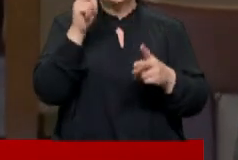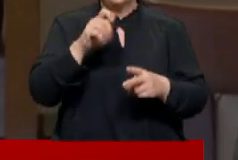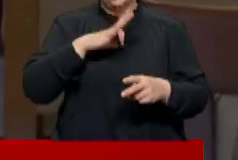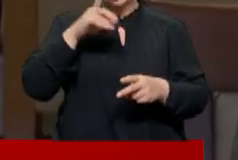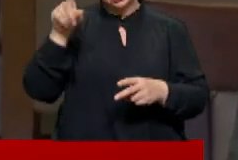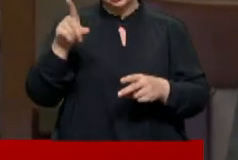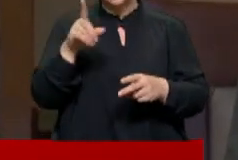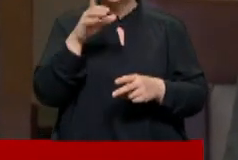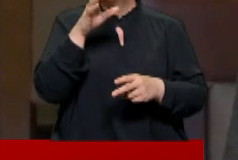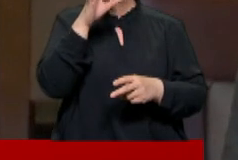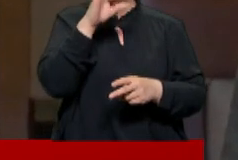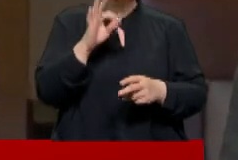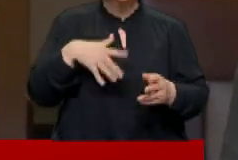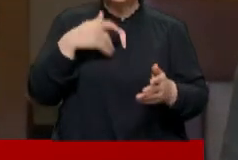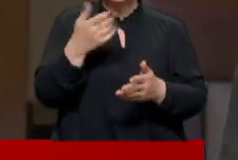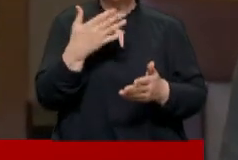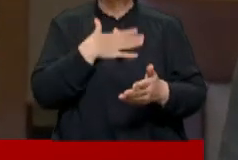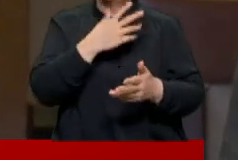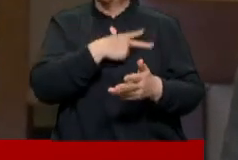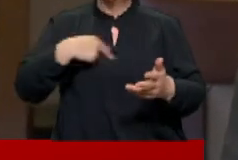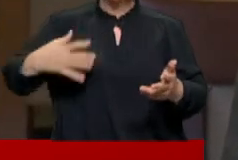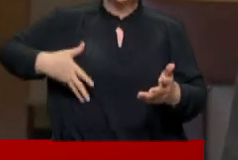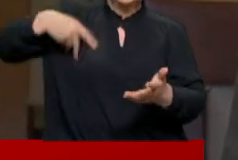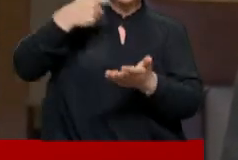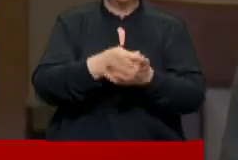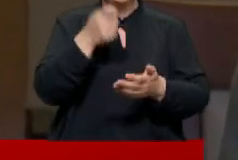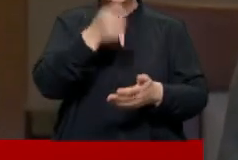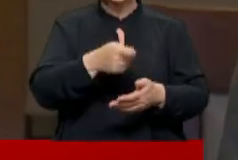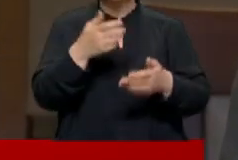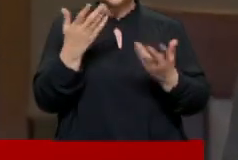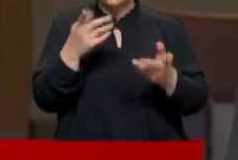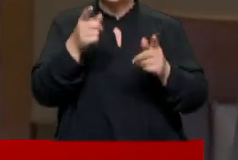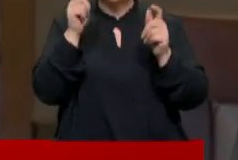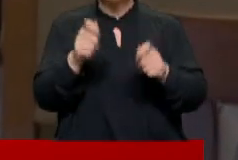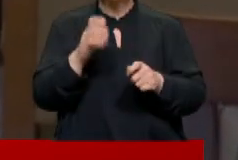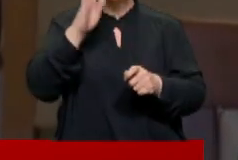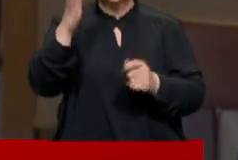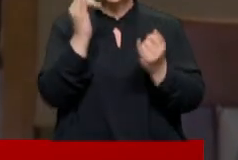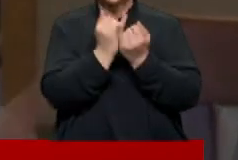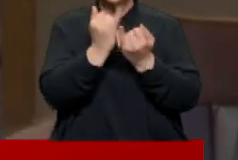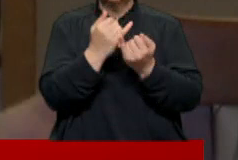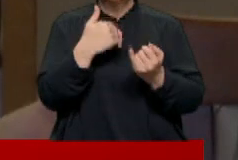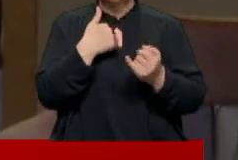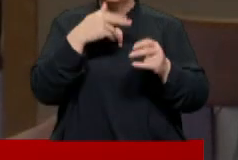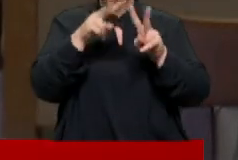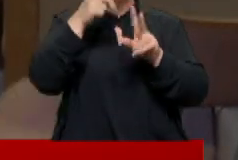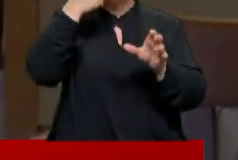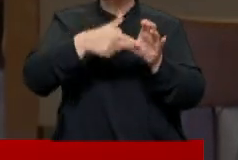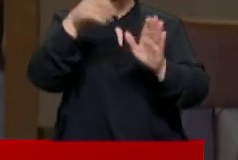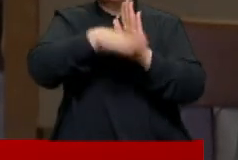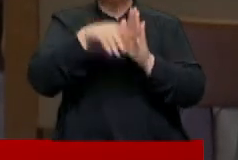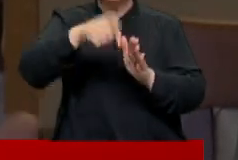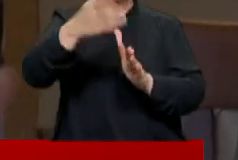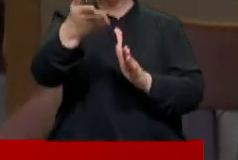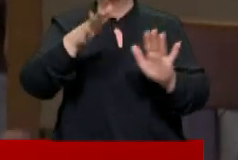orada. Kimin cebinden? Gene belediyenin cebinden çıksın. Ya onu yapacağına git kardeşim bizim mazot fiyatını indirim